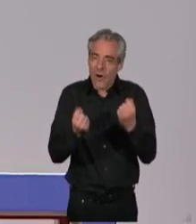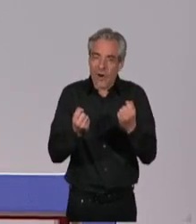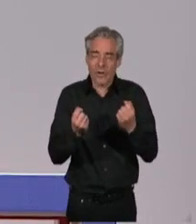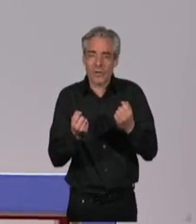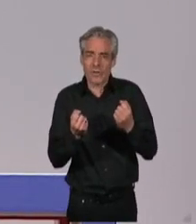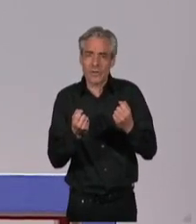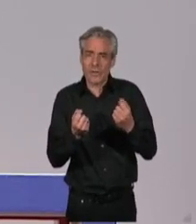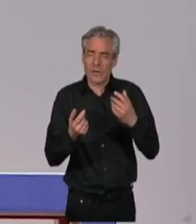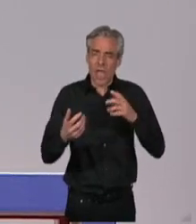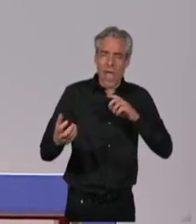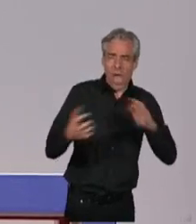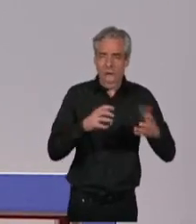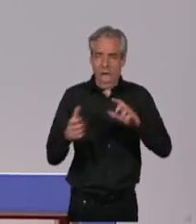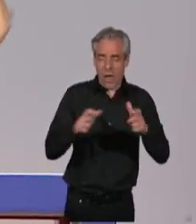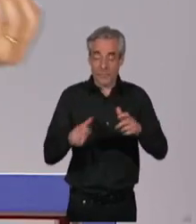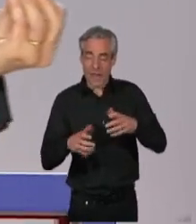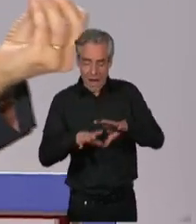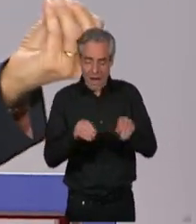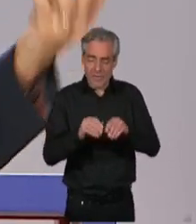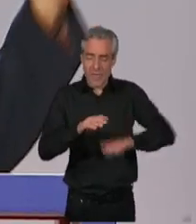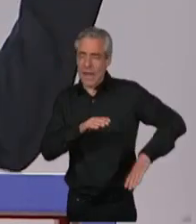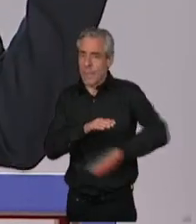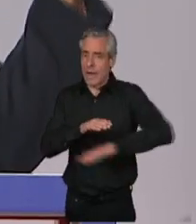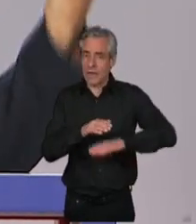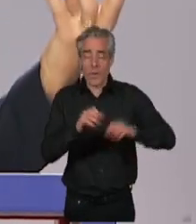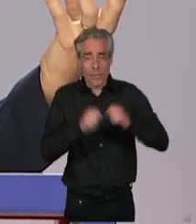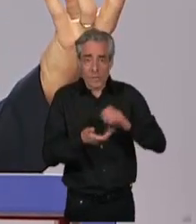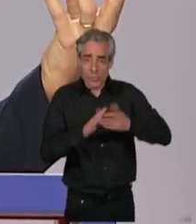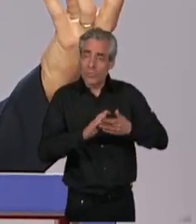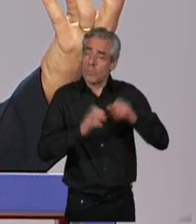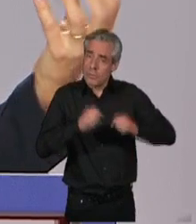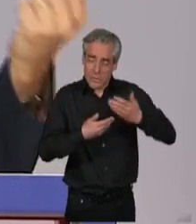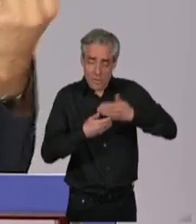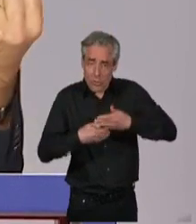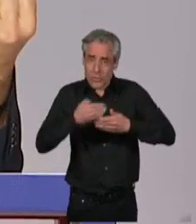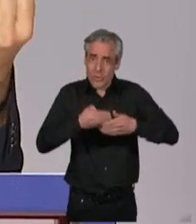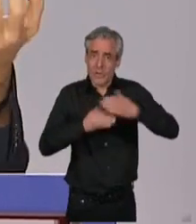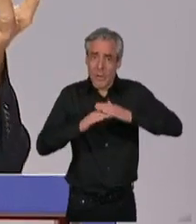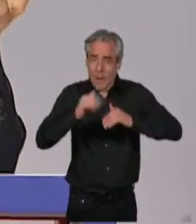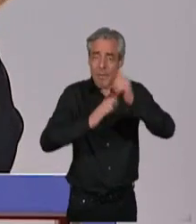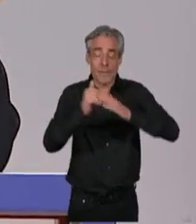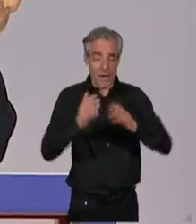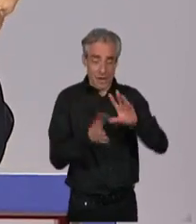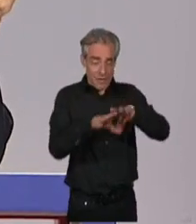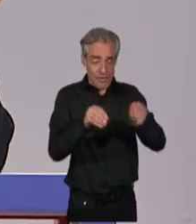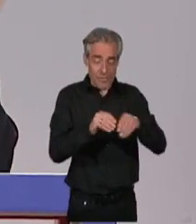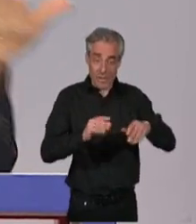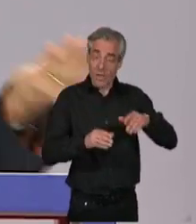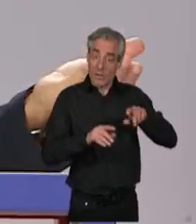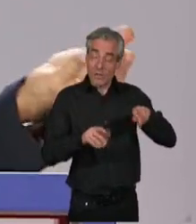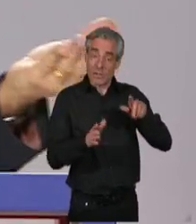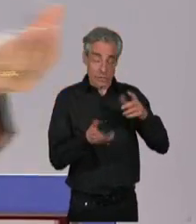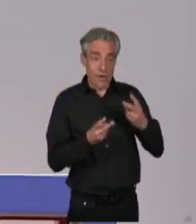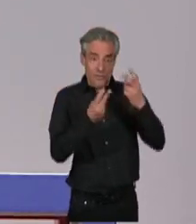que l'adversité. La famille est le socle sur lequel tout repose. La famille, c'est le lieu de la transmission